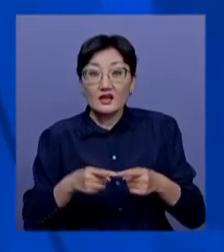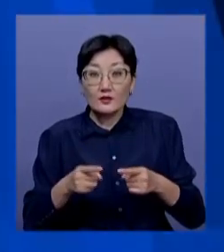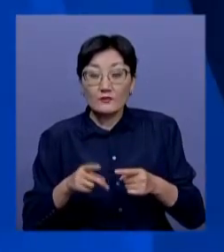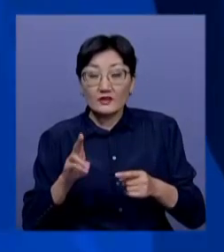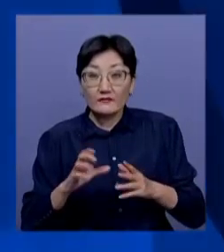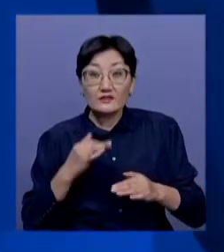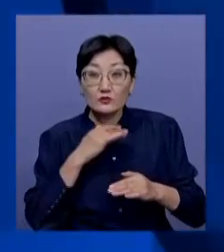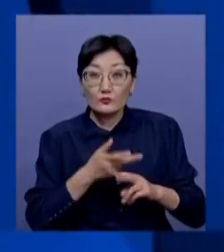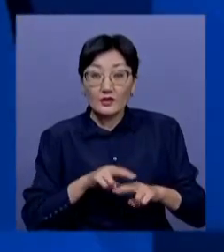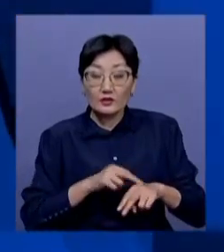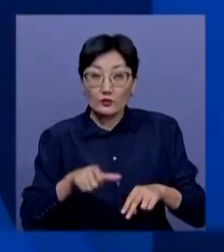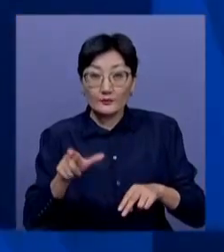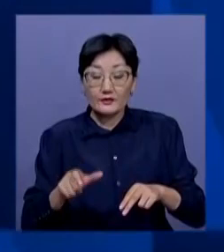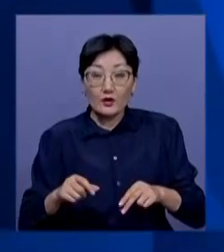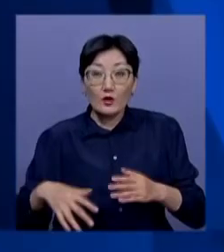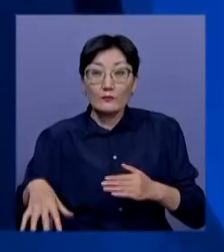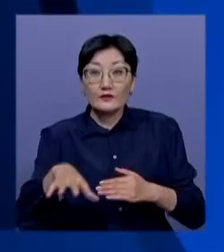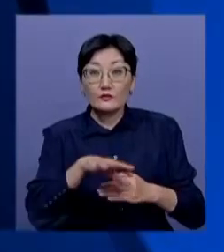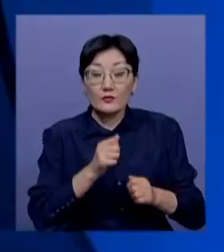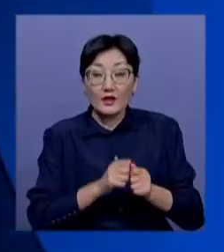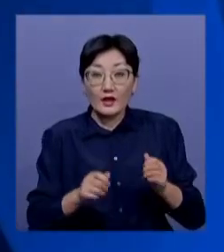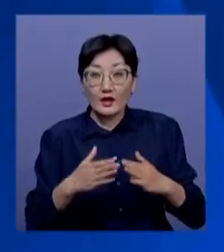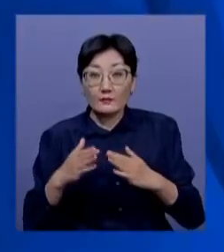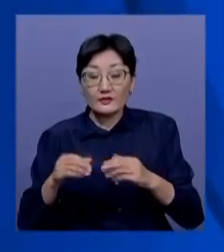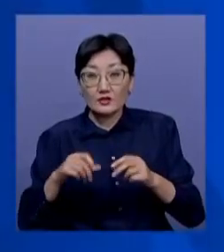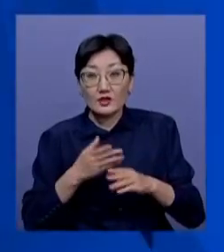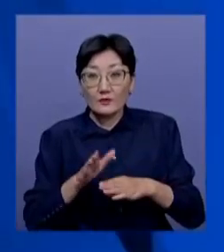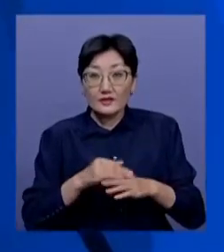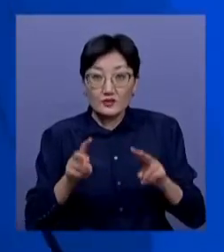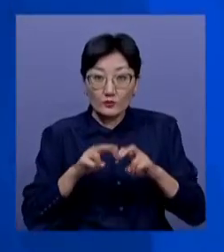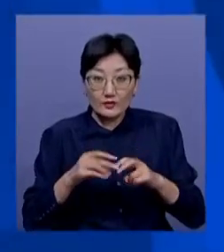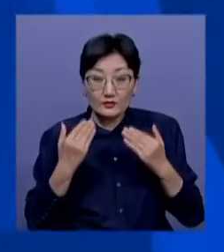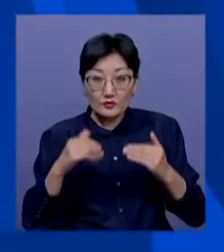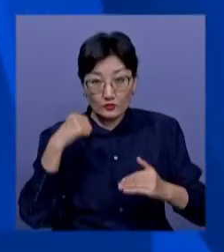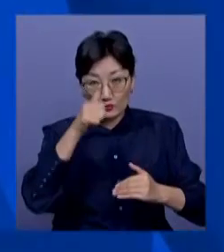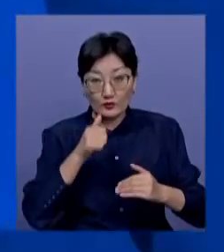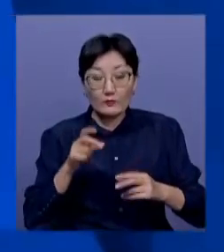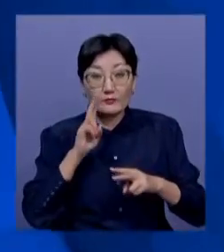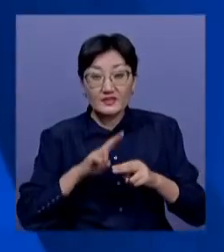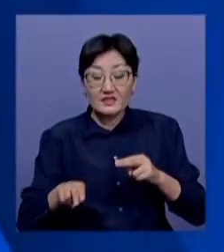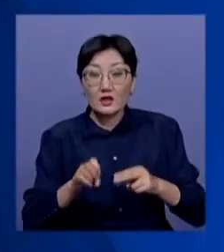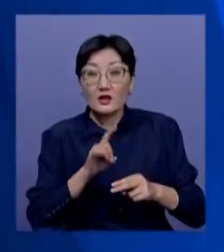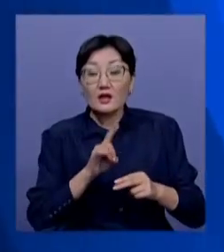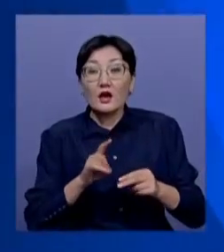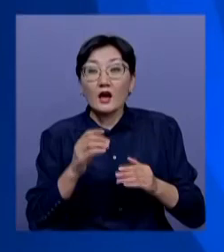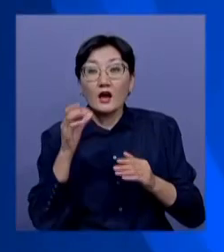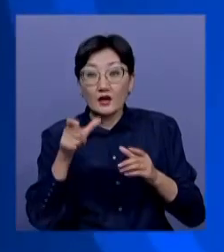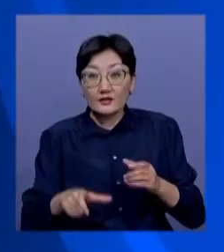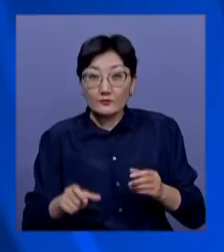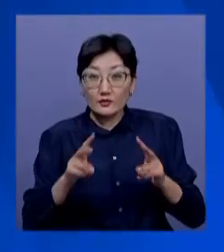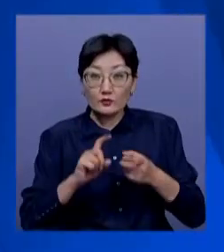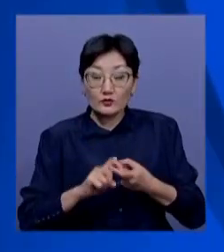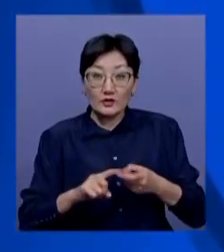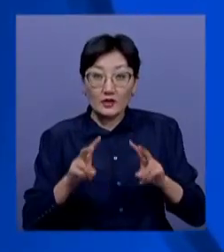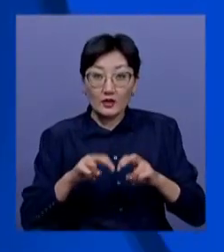көп. Сондықтан тәртіп сақшылары төңіректегі әрбір үйді жеке-жеке қарап, соңғы жылдарда іс-түссіз жоғалып кеткендер туралы ақпарат іздестіріп